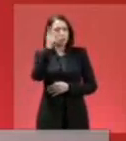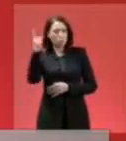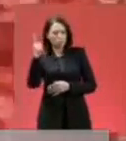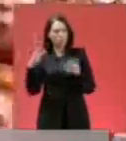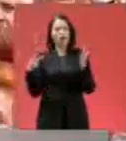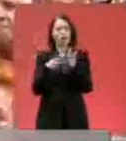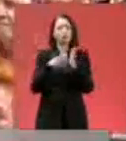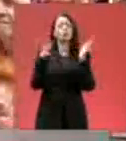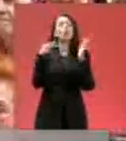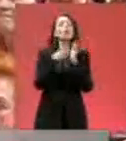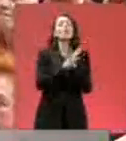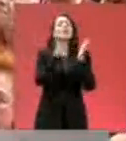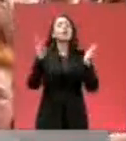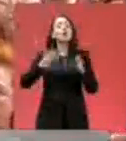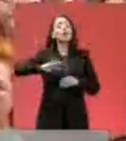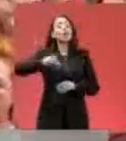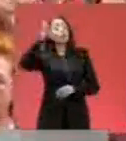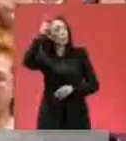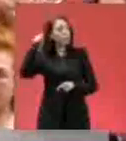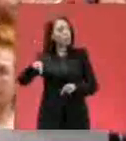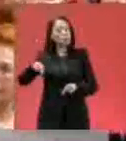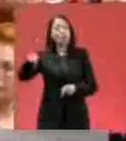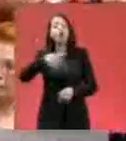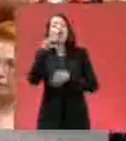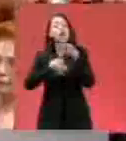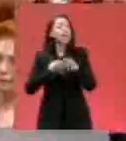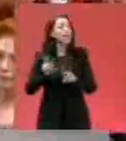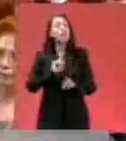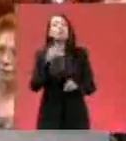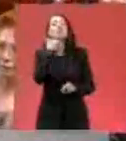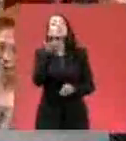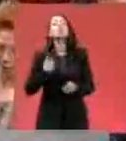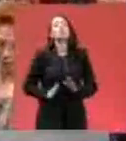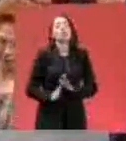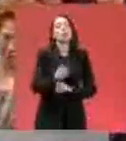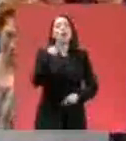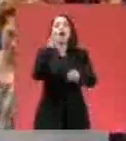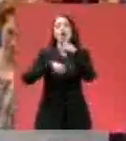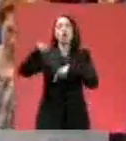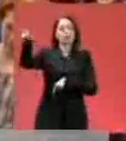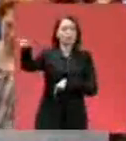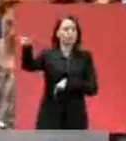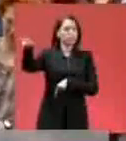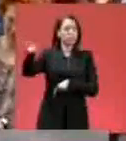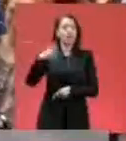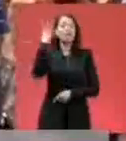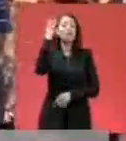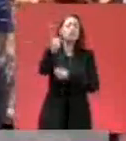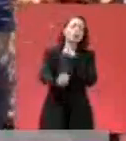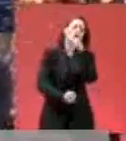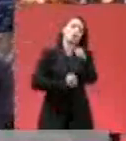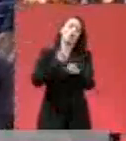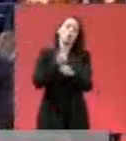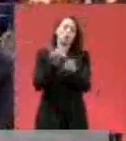του 2018, ότι το τέταρτο μνημόνιο είναι εδώ, λέει, γιατί δεν θα έχουμε ποτέ πρόσβαση στις αγορές. 4 ολόκληρα